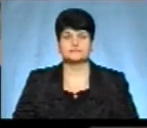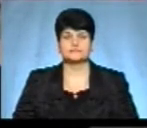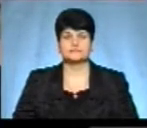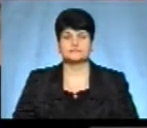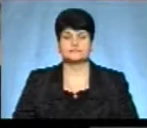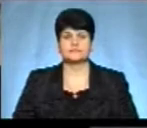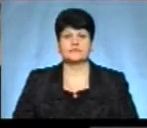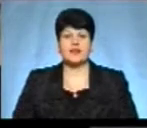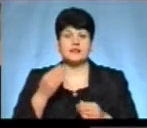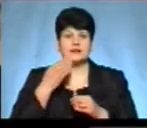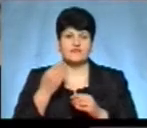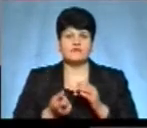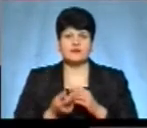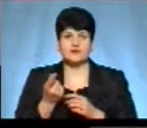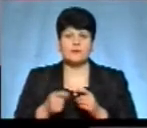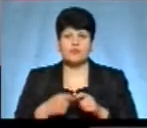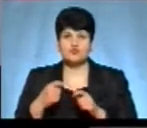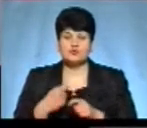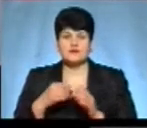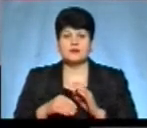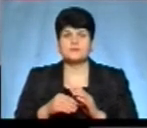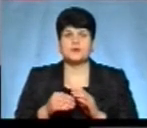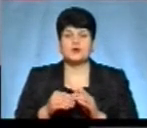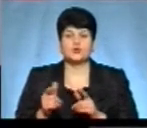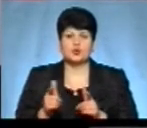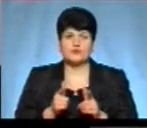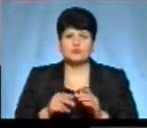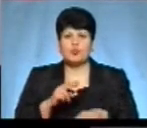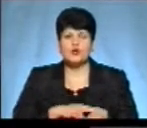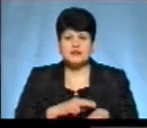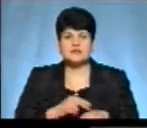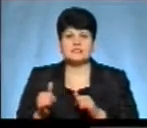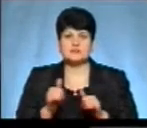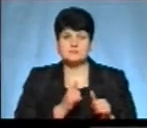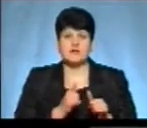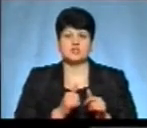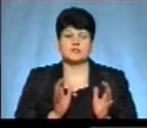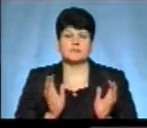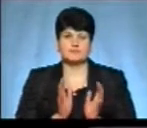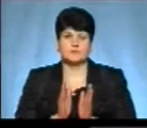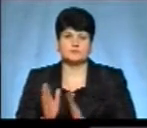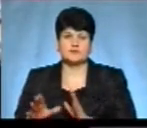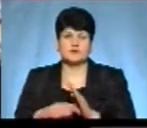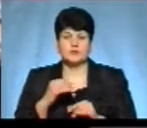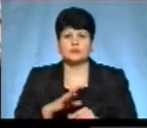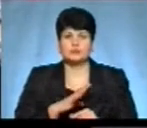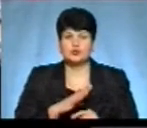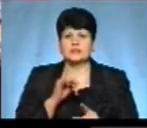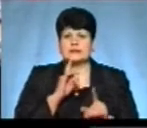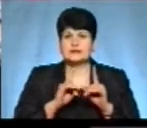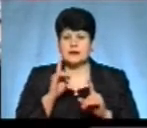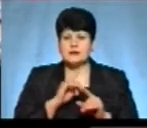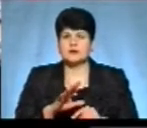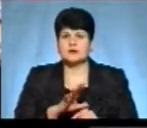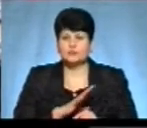Про виявлені порушення під час передвиборчої агітації, готовність поліції до забезпечення публічної безпеки на виборах в області йшлося на робочій нараді, яка